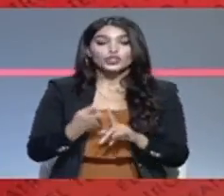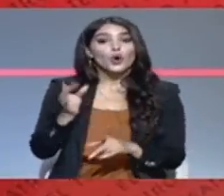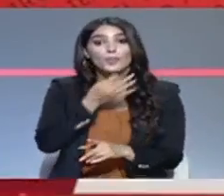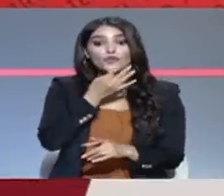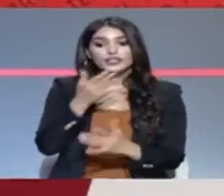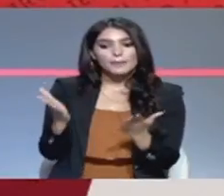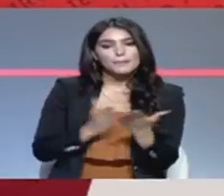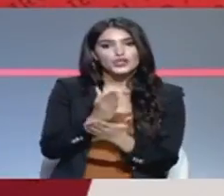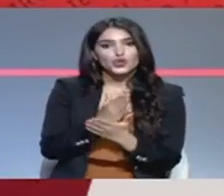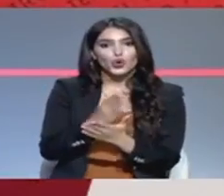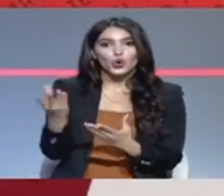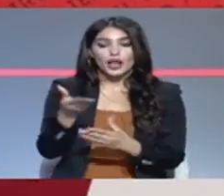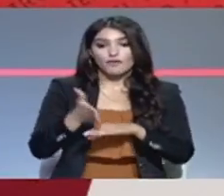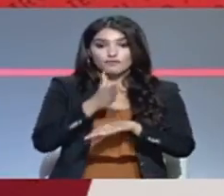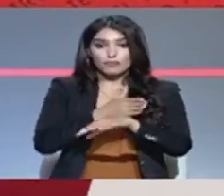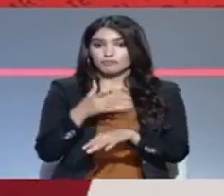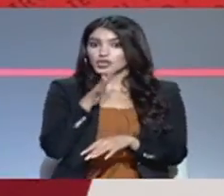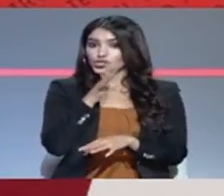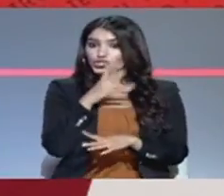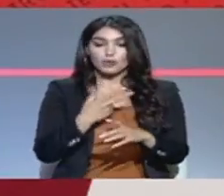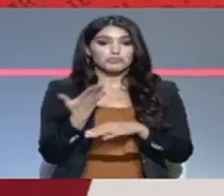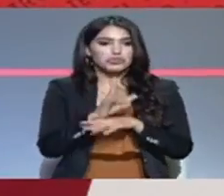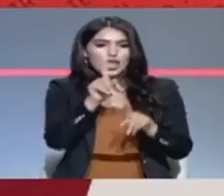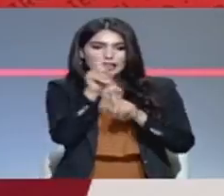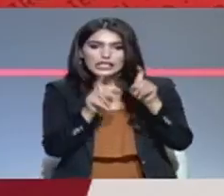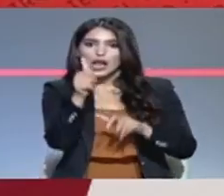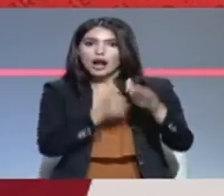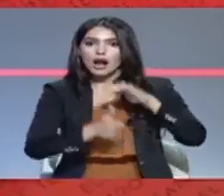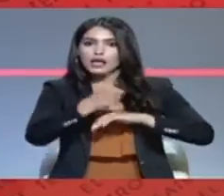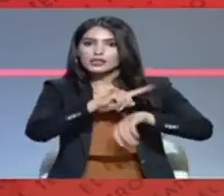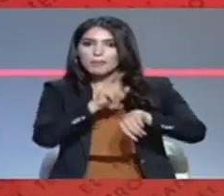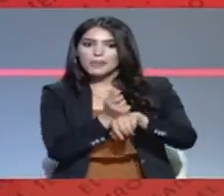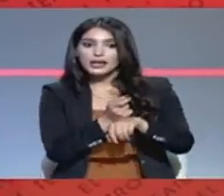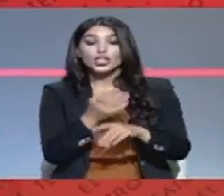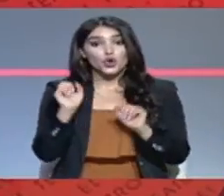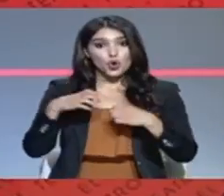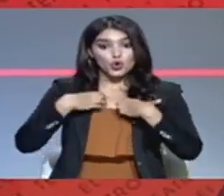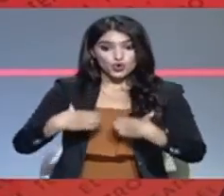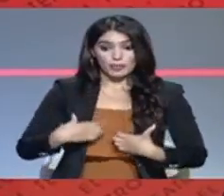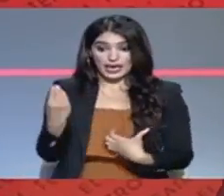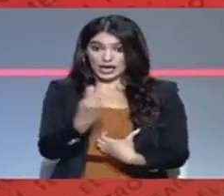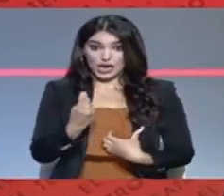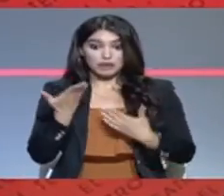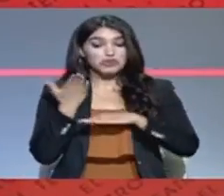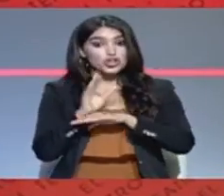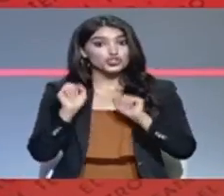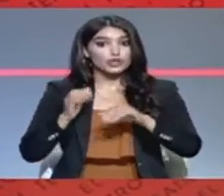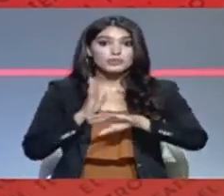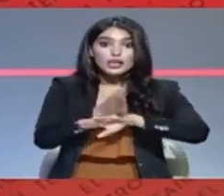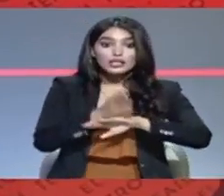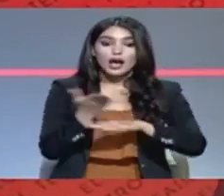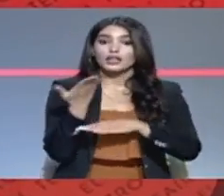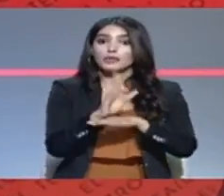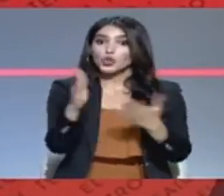النزاهة، أنا قبل ما كنتش نجم نقف في البلدية متاعي نسأل رئيس البلدية والأعضاء، اليوم كيافعة نجمت ندخل البلدية طرحت عليهم